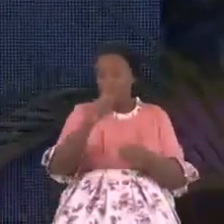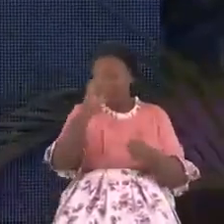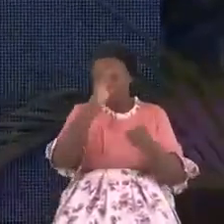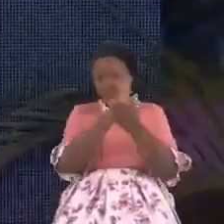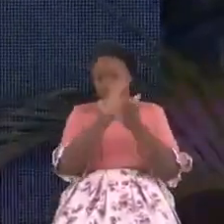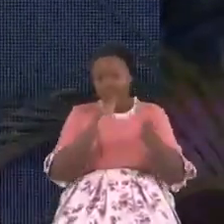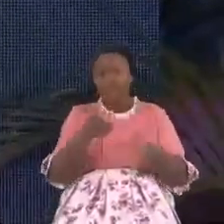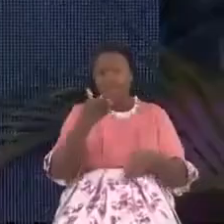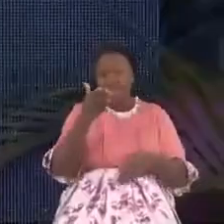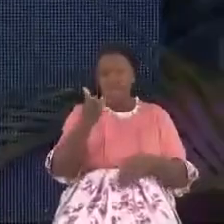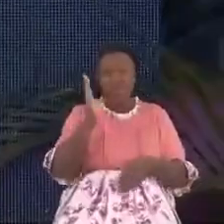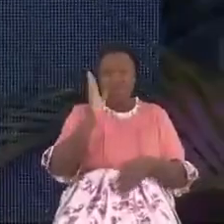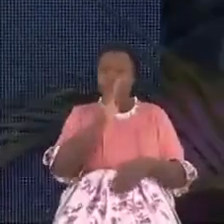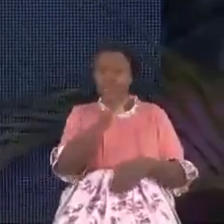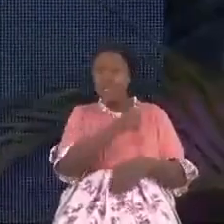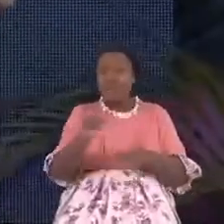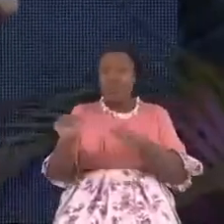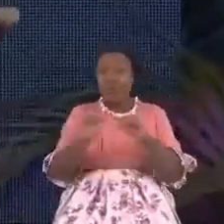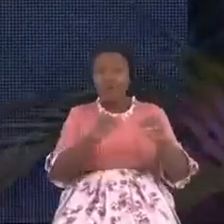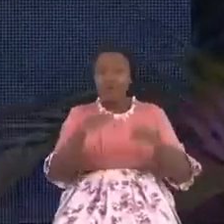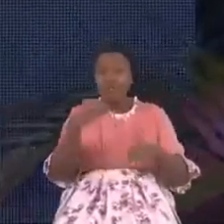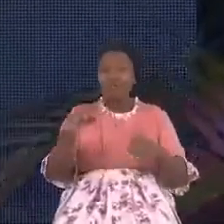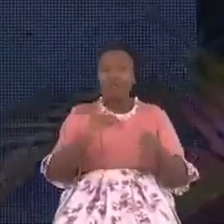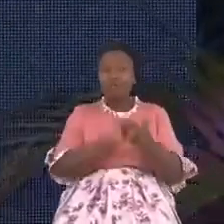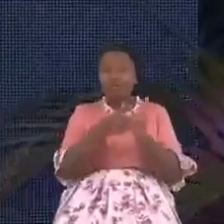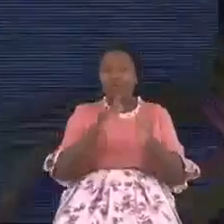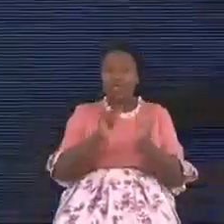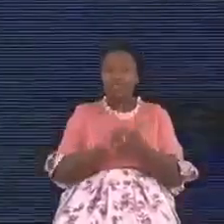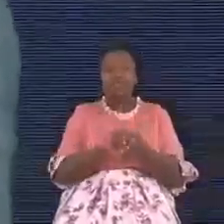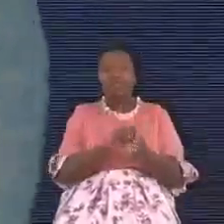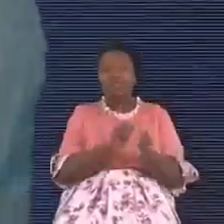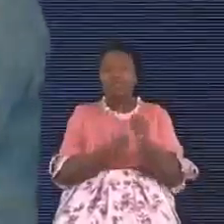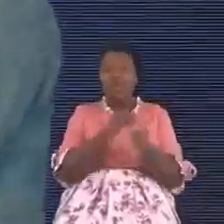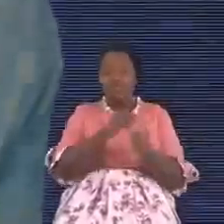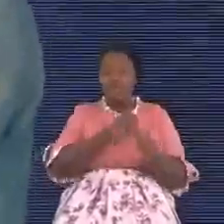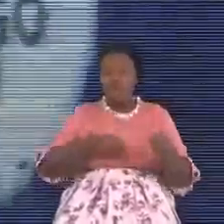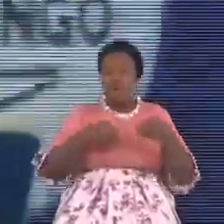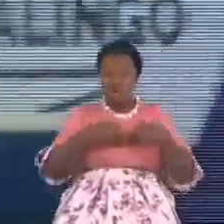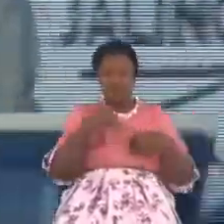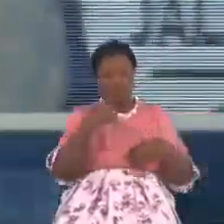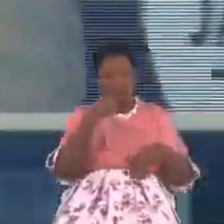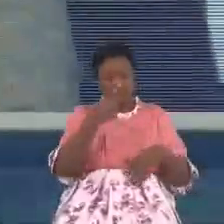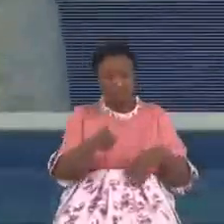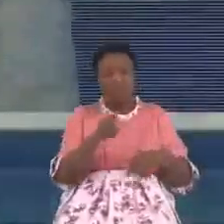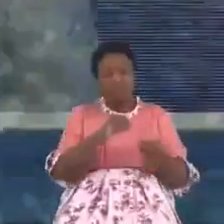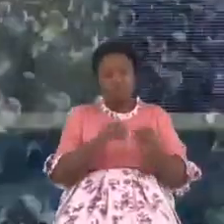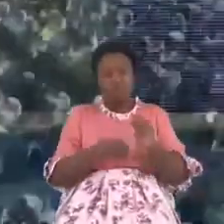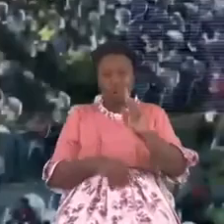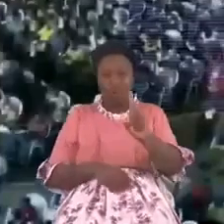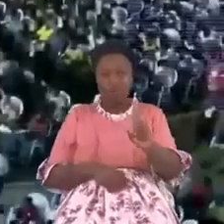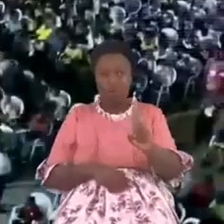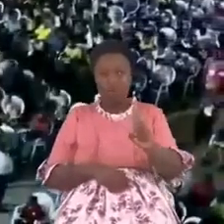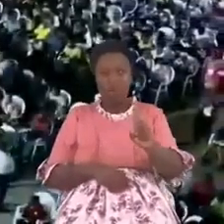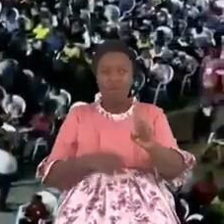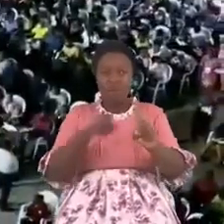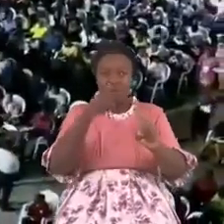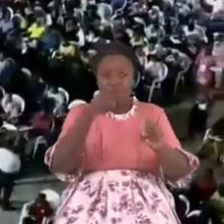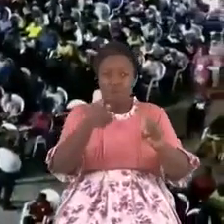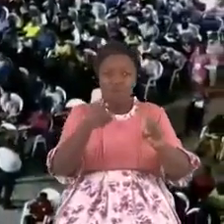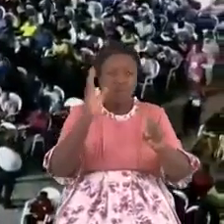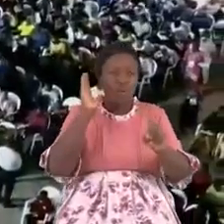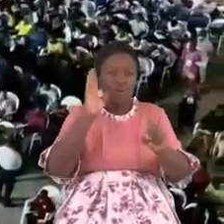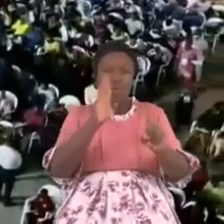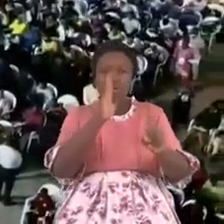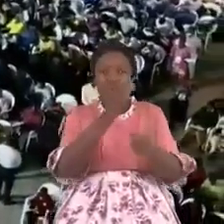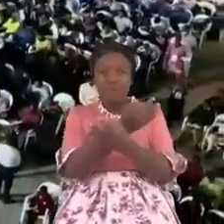ga-enwe ngosipụta nke ihe onye nwanyị gwara gị okwu banyere ya? Nke mbụ, ị ga-abụ onye